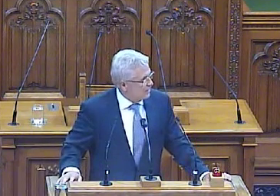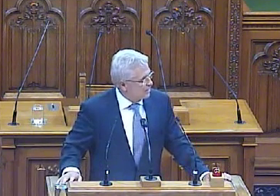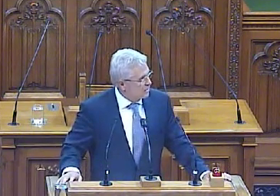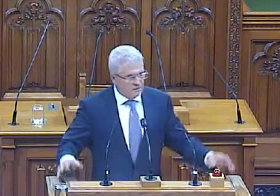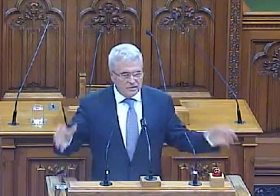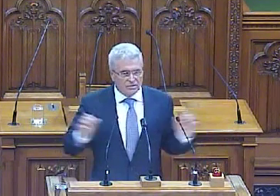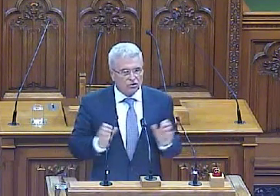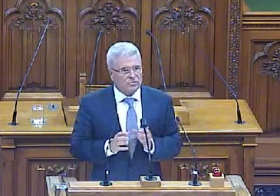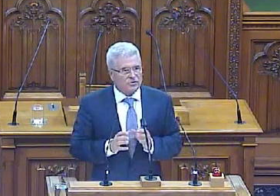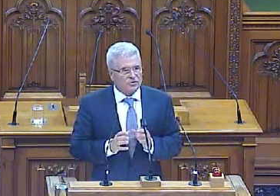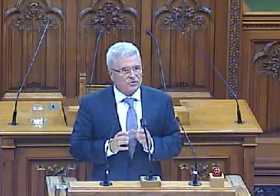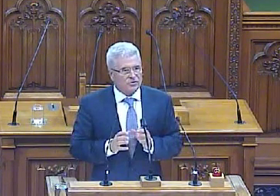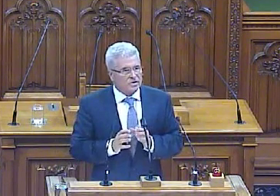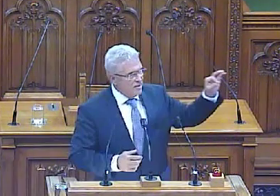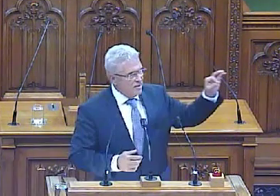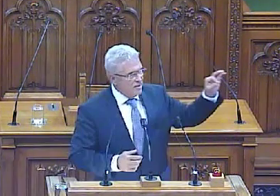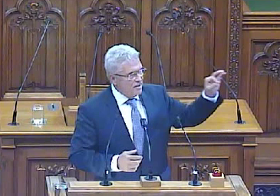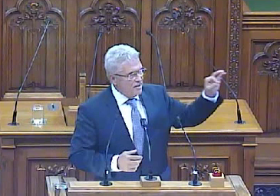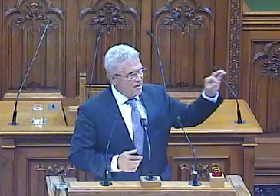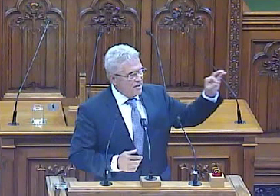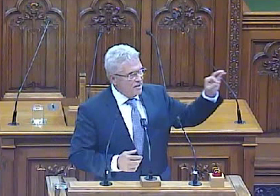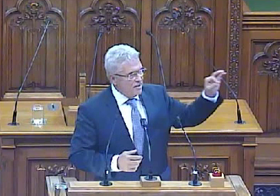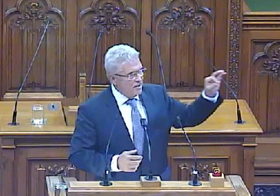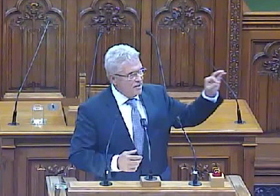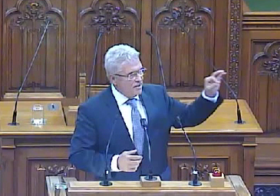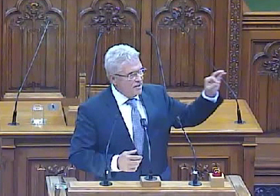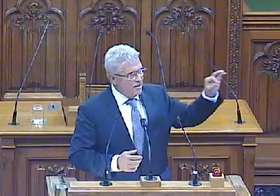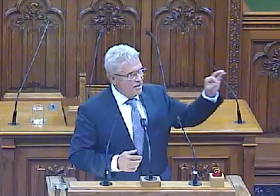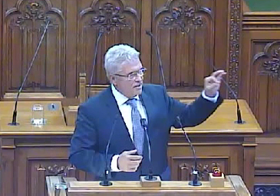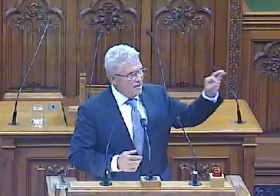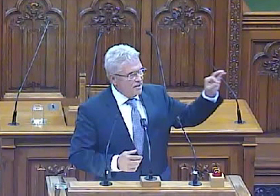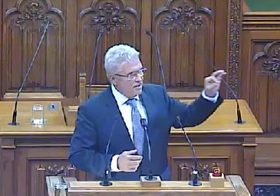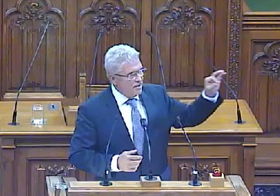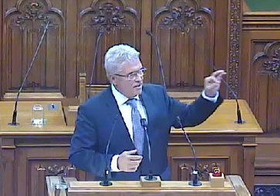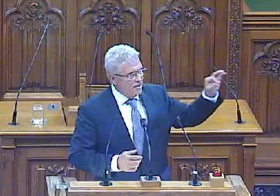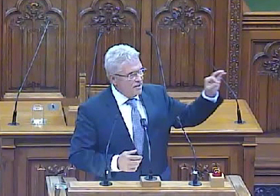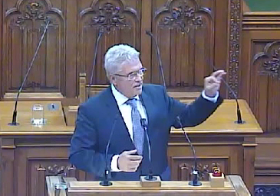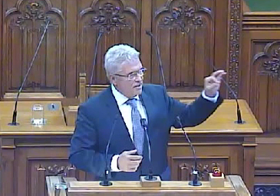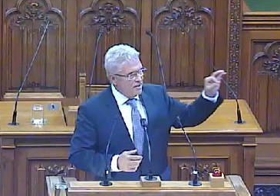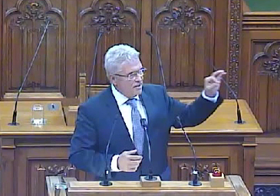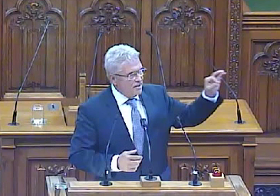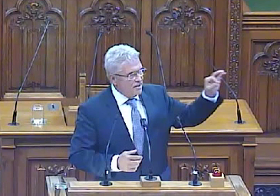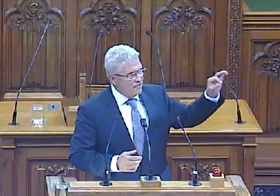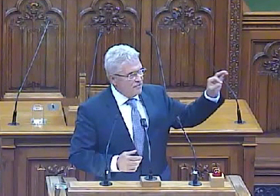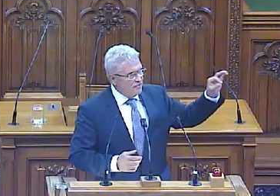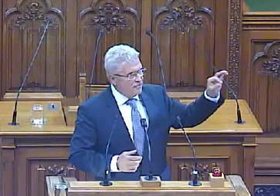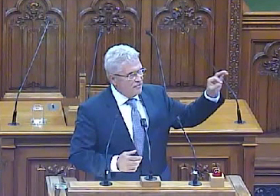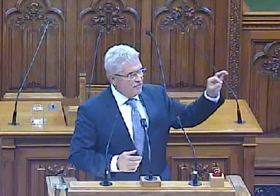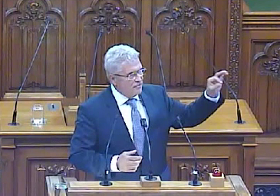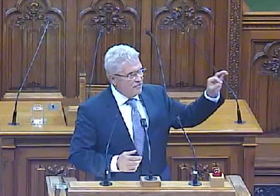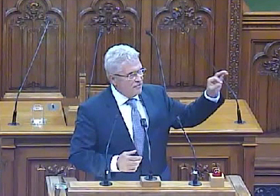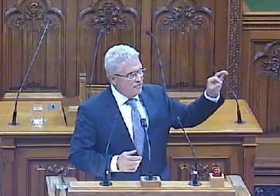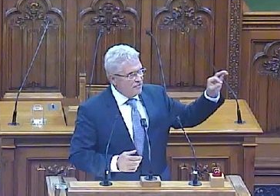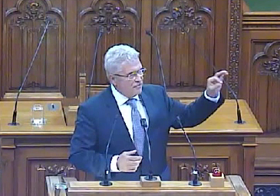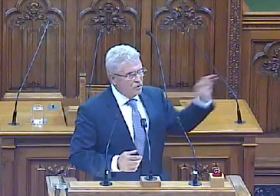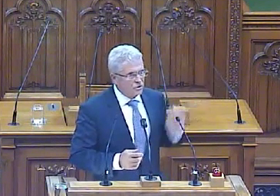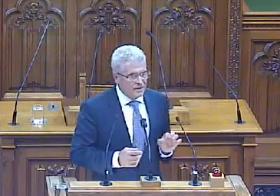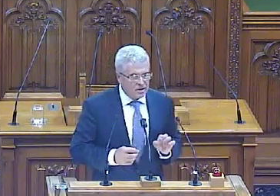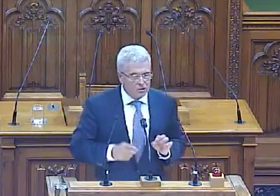abgesiedelt werden. Nicht, dass man sich jetzt sagt, okay, man hält sie zusammen, weil ja dort, wie gesagt, die Freundschaften und das Stand. Nein, sie